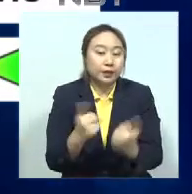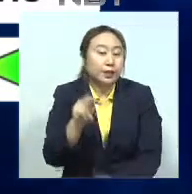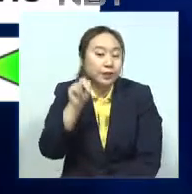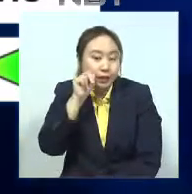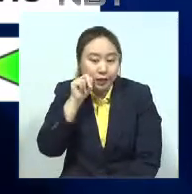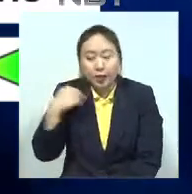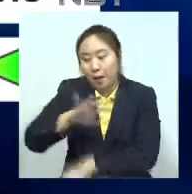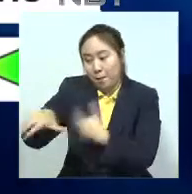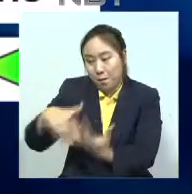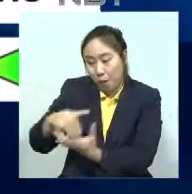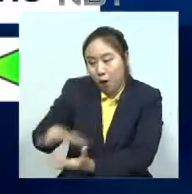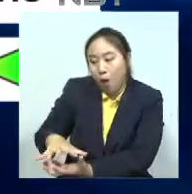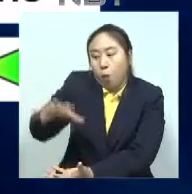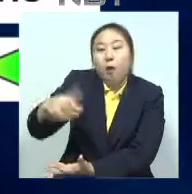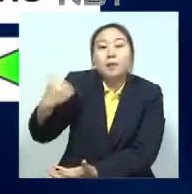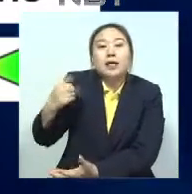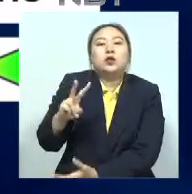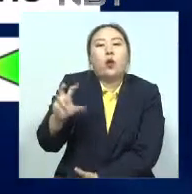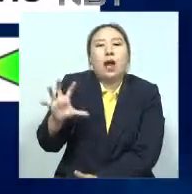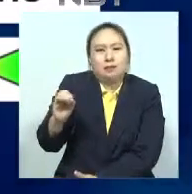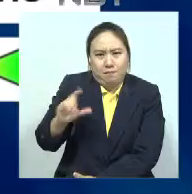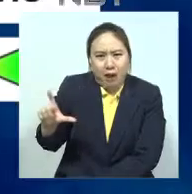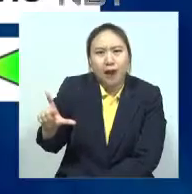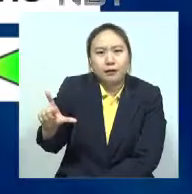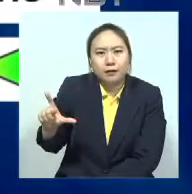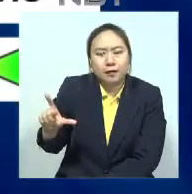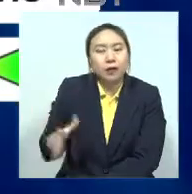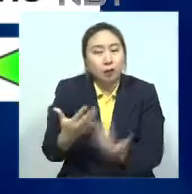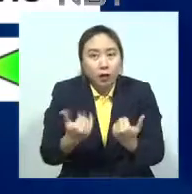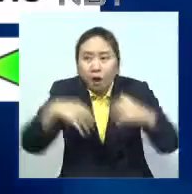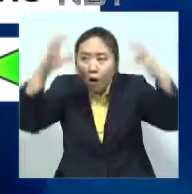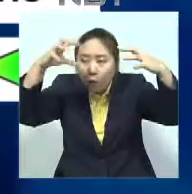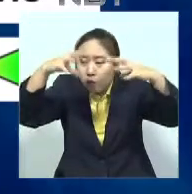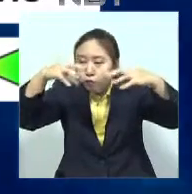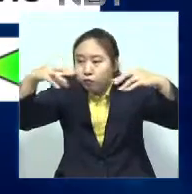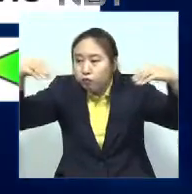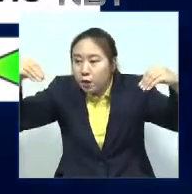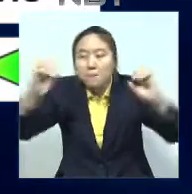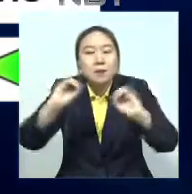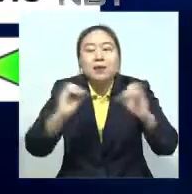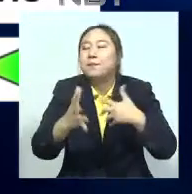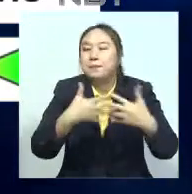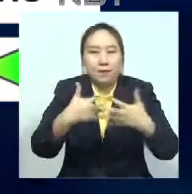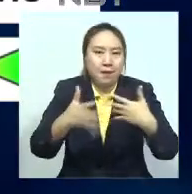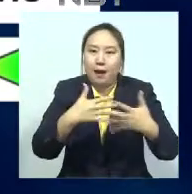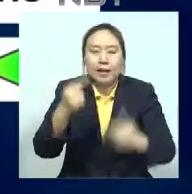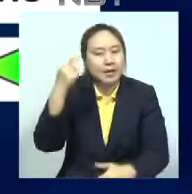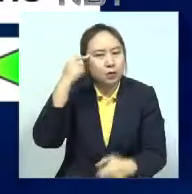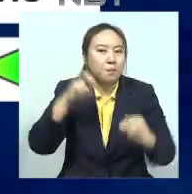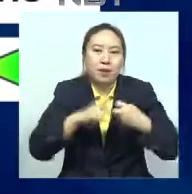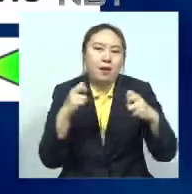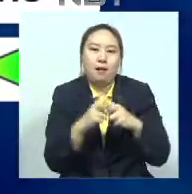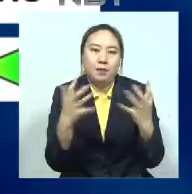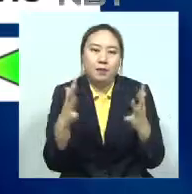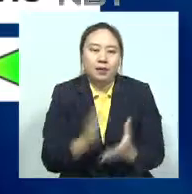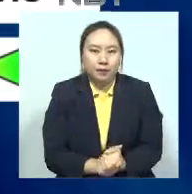น้ำใช้การได้โดยรวมของจังหวัดอยู่ที่250ล้านลูกบาศก์เมตรแม้ว่าฝนทิ้งช่วงเป็นเวลานานก็คาดว่าไม่น่าจะมีปั